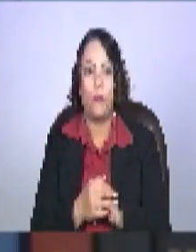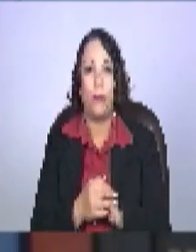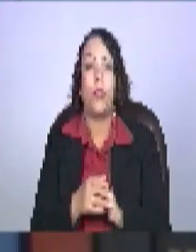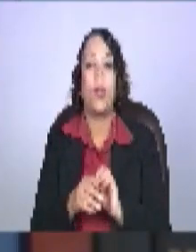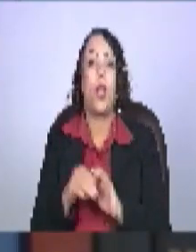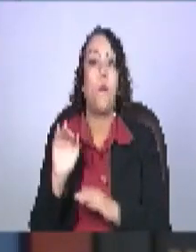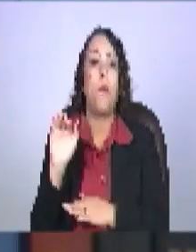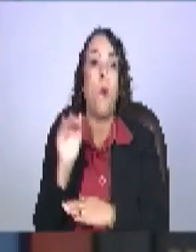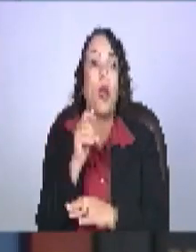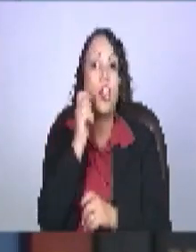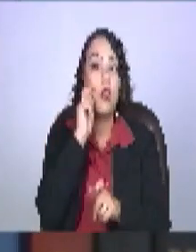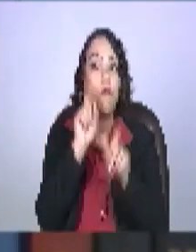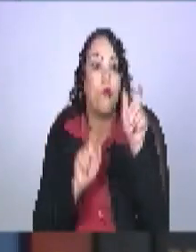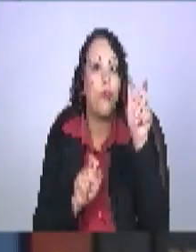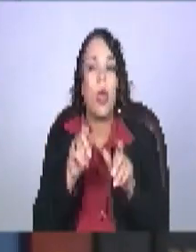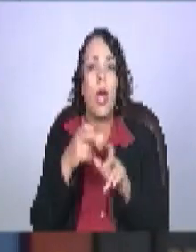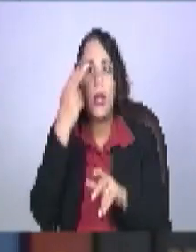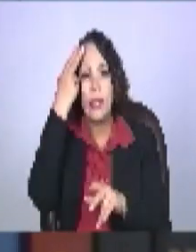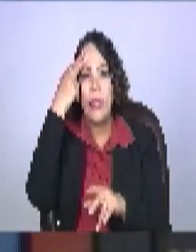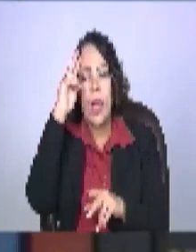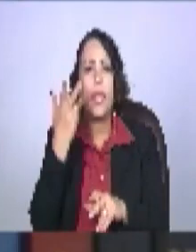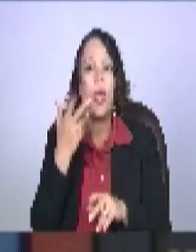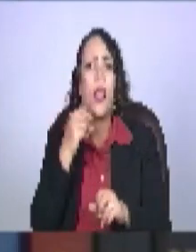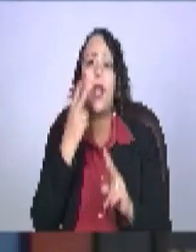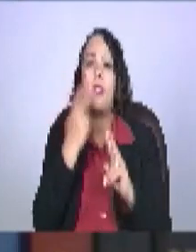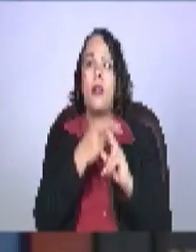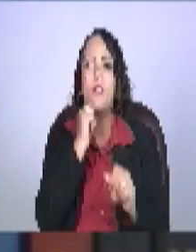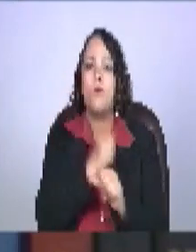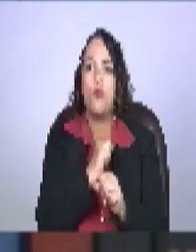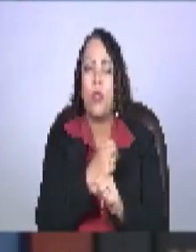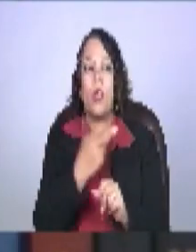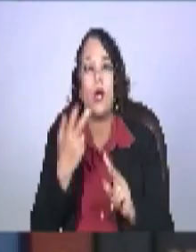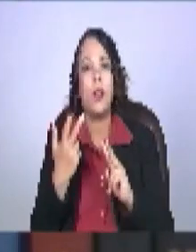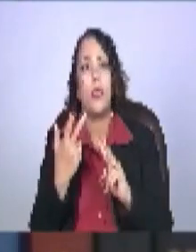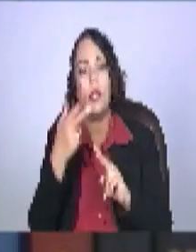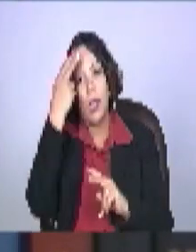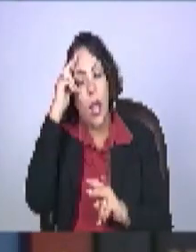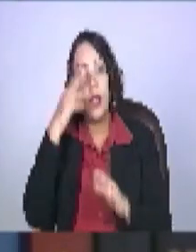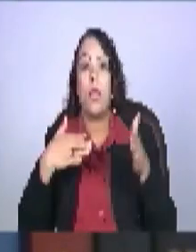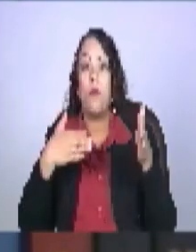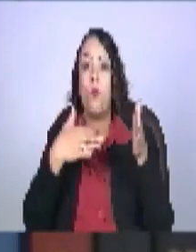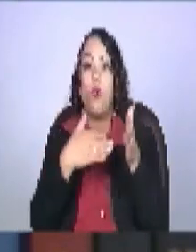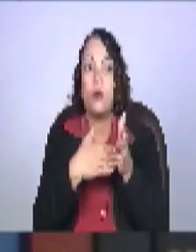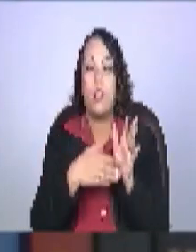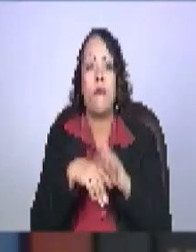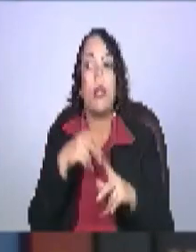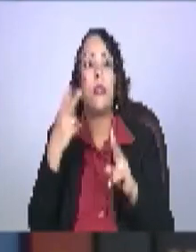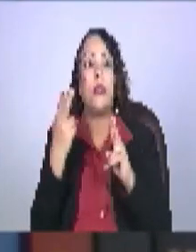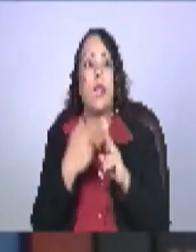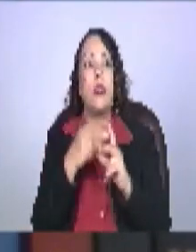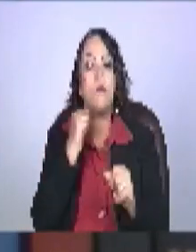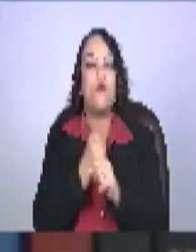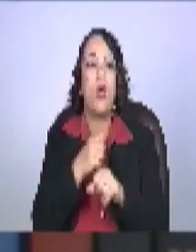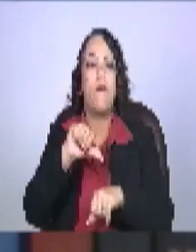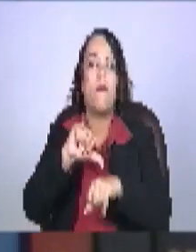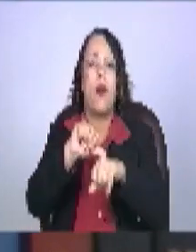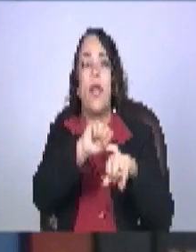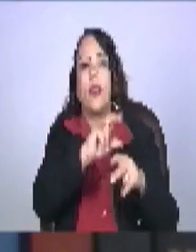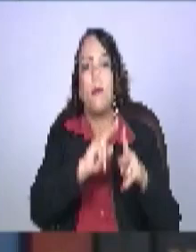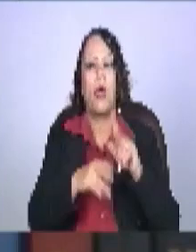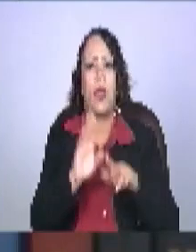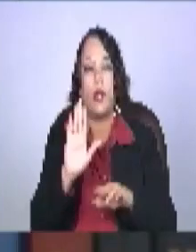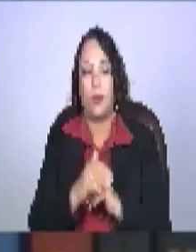الموارد البشريه يعني العاملين يعني الموظفين يعني الكادر البشري اللي بيشتغل في اي